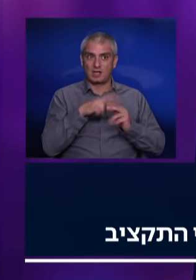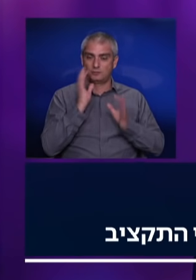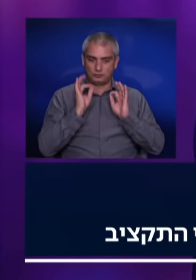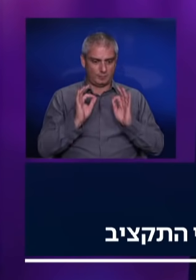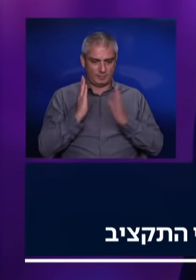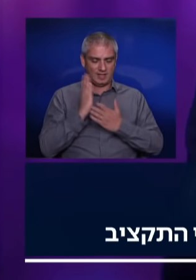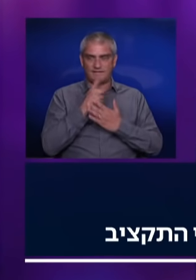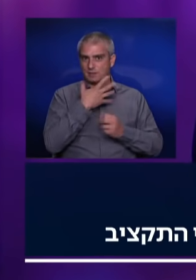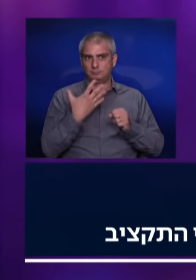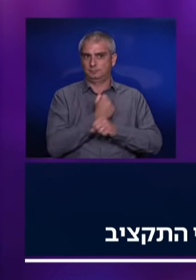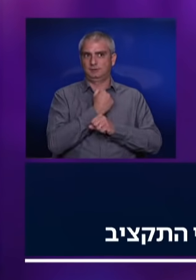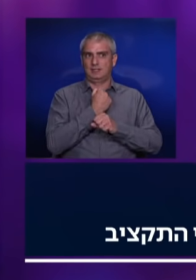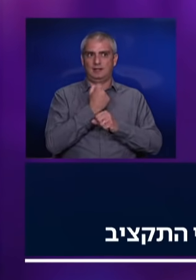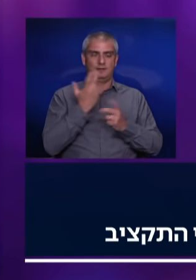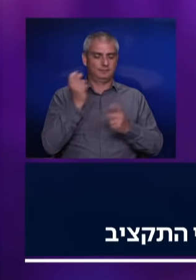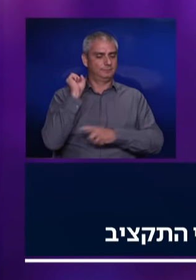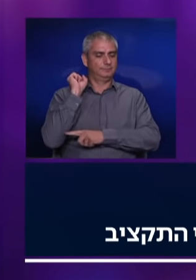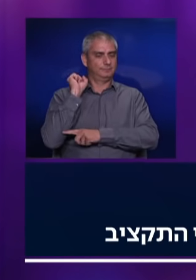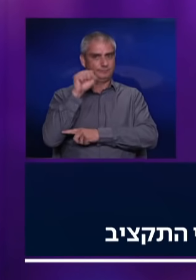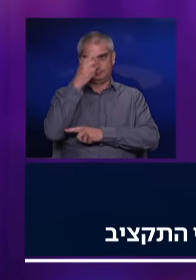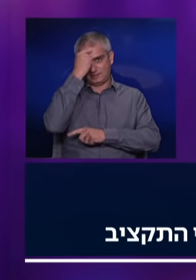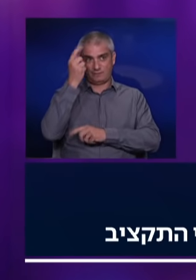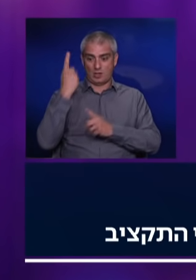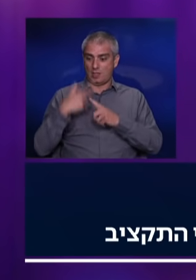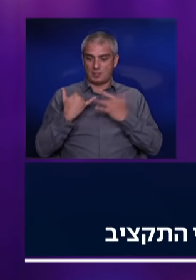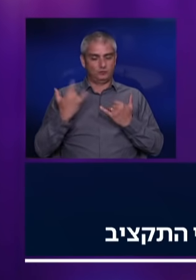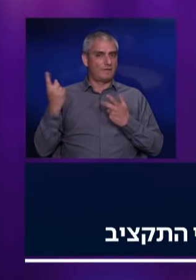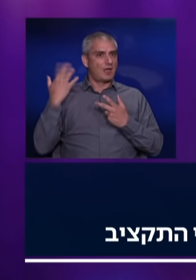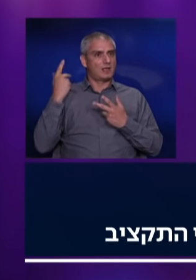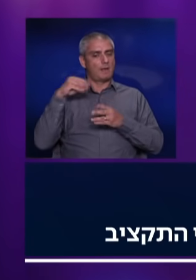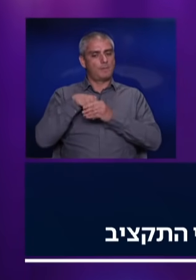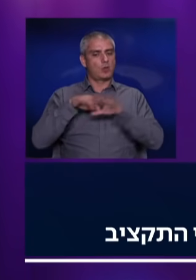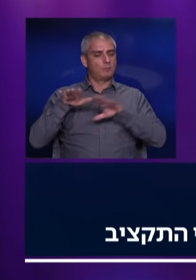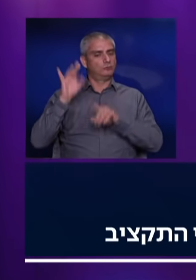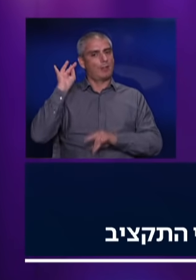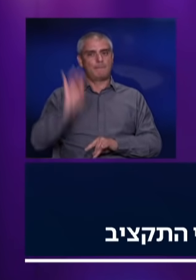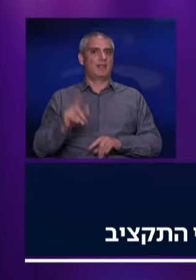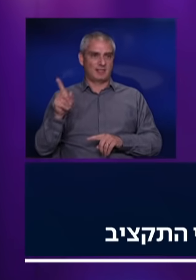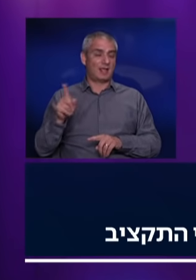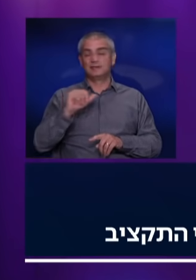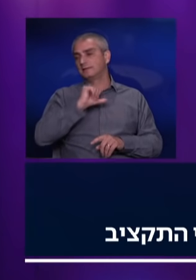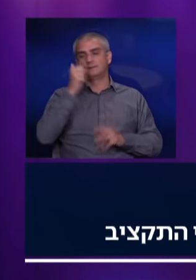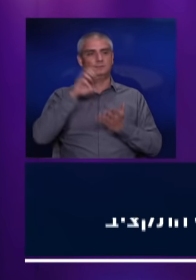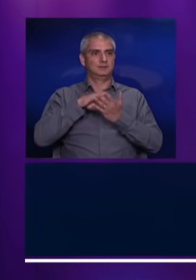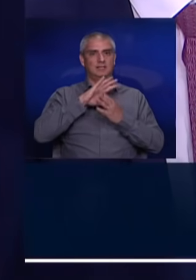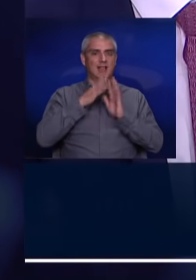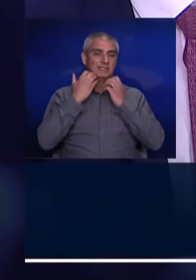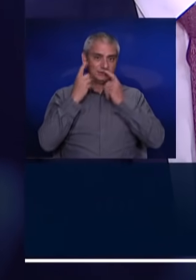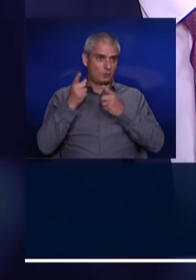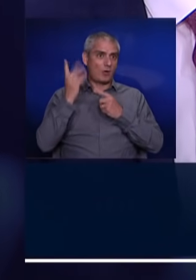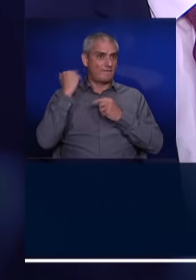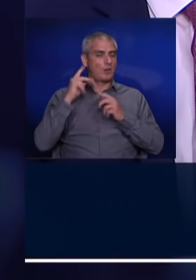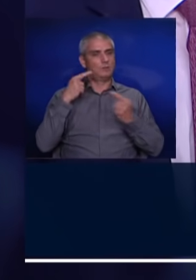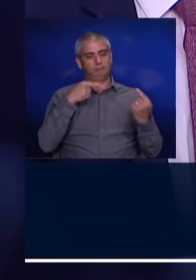גנץ מצליח לגבור על גדעון סער, שהוא עד עכשיו נחשב היה בתוך הממשלה למתנגד המרכזי לכל הסיפור הזה, הוא אפילו